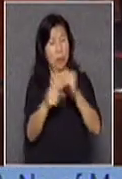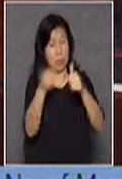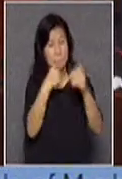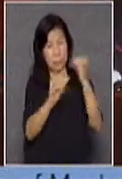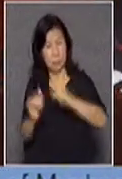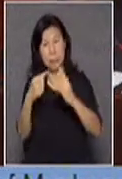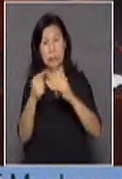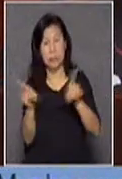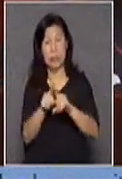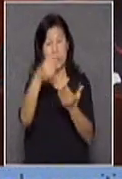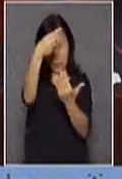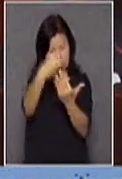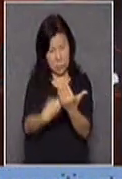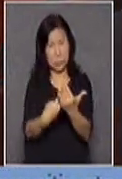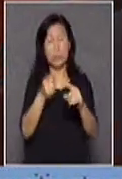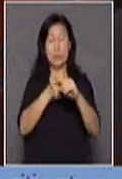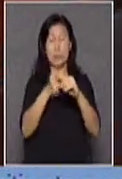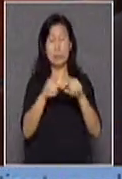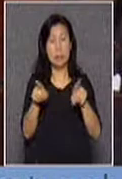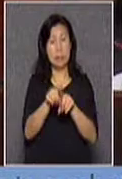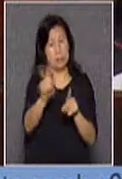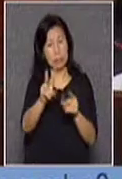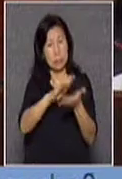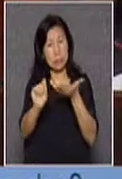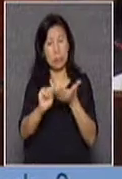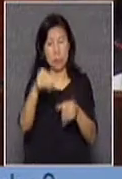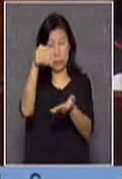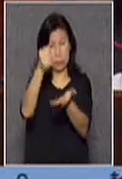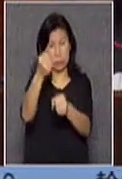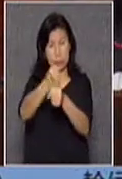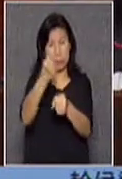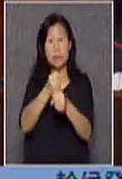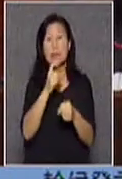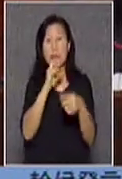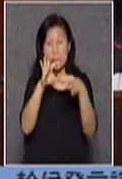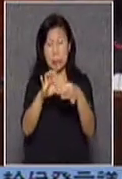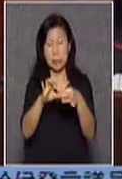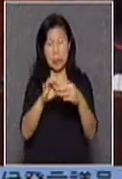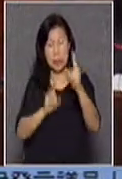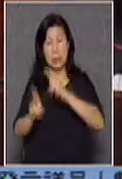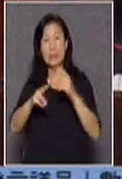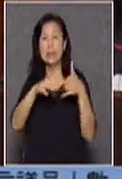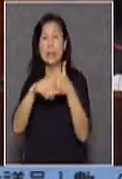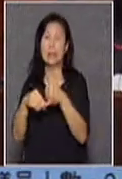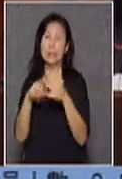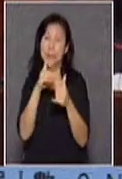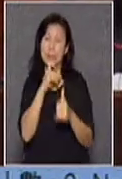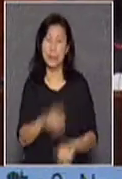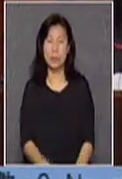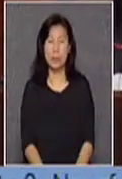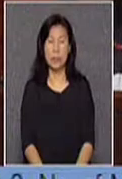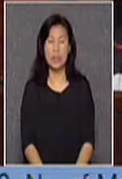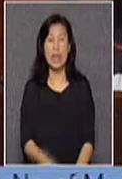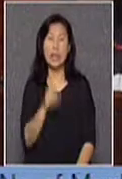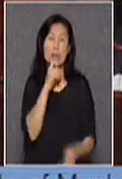未能夠真正咁樣樣咧，係處理咗一個即係歷史嘅問題。而基於呢個缺陷